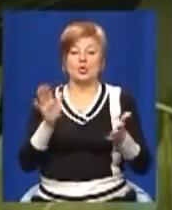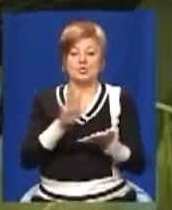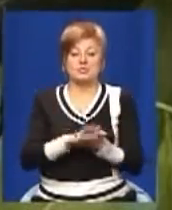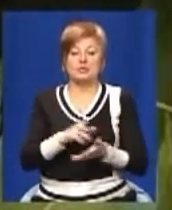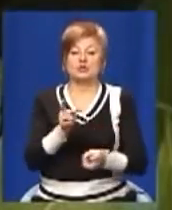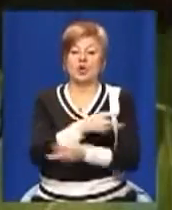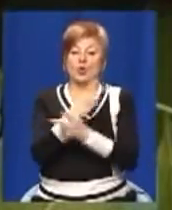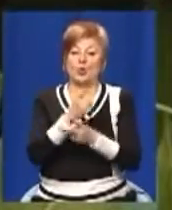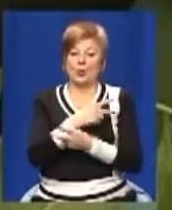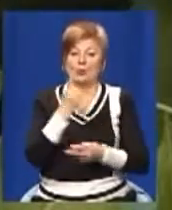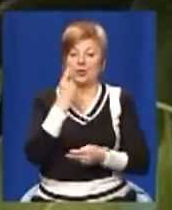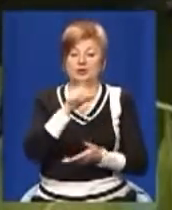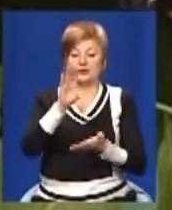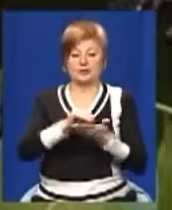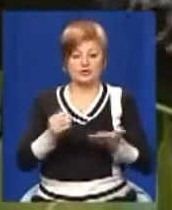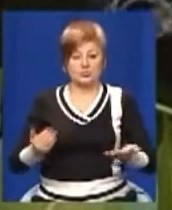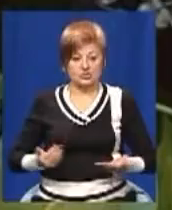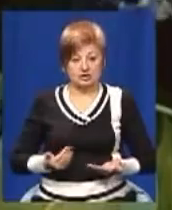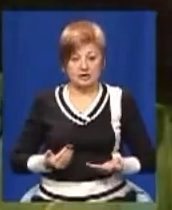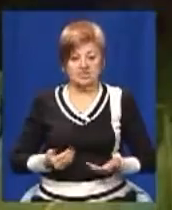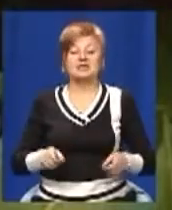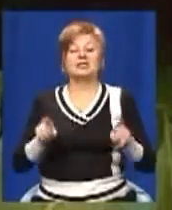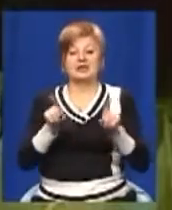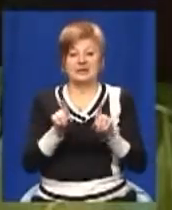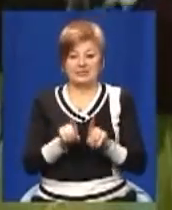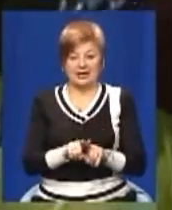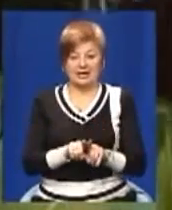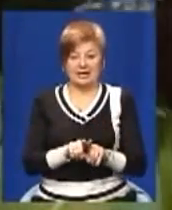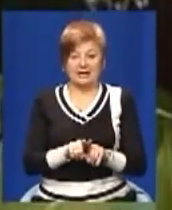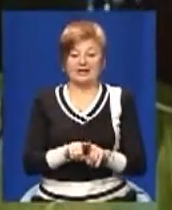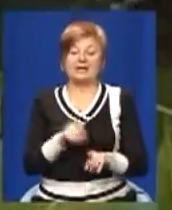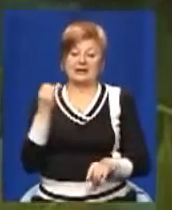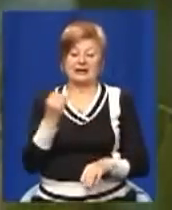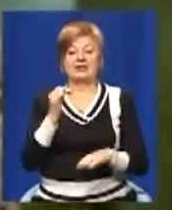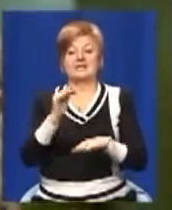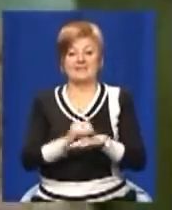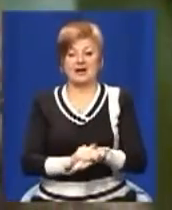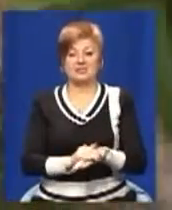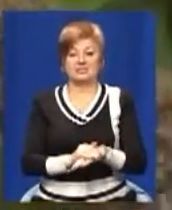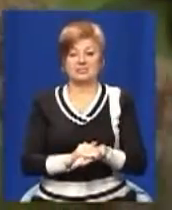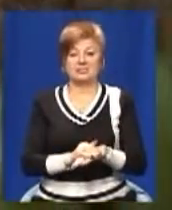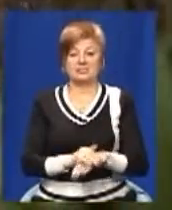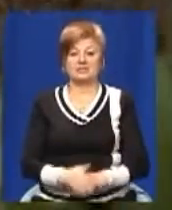блакитними очима на все життя. Ось такий цікавий факт.